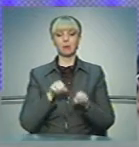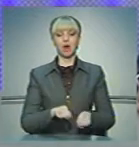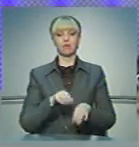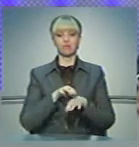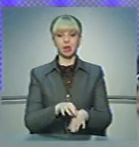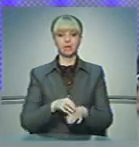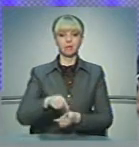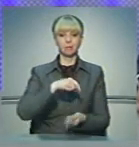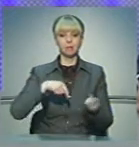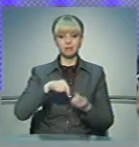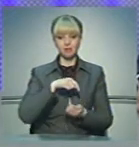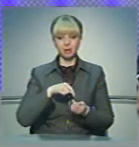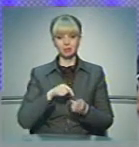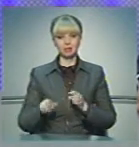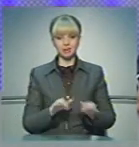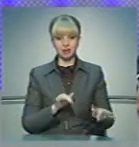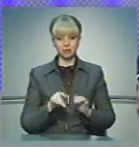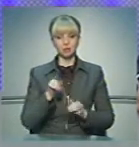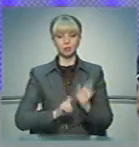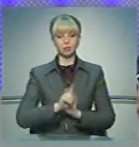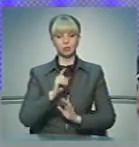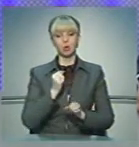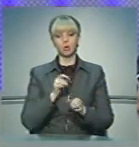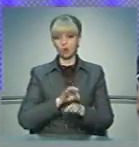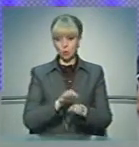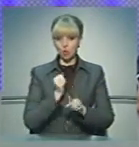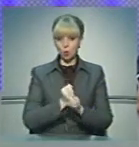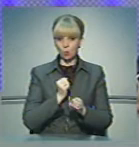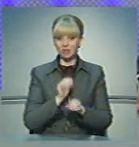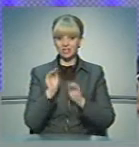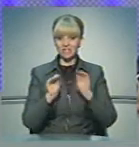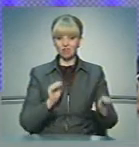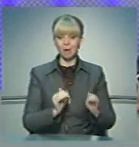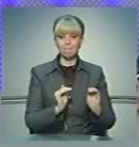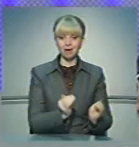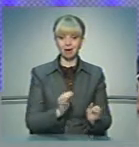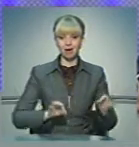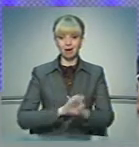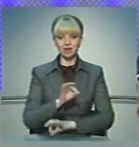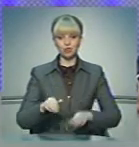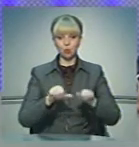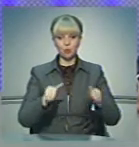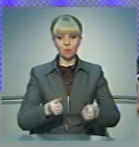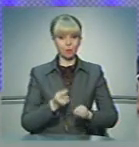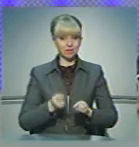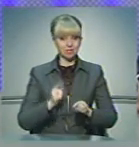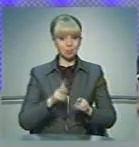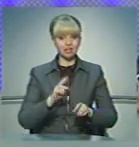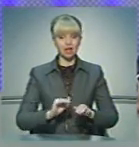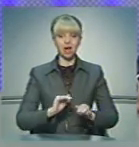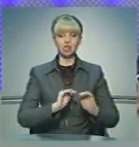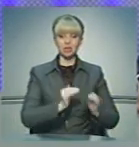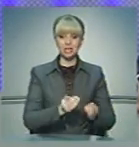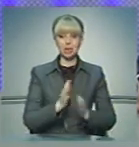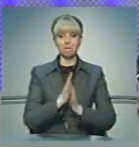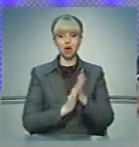діяльності бізнесмену. Там почали проводити певні роботи із встановлення малих архітектурних форм. При цьому на частині паркової